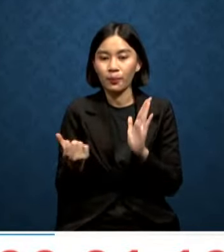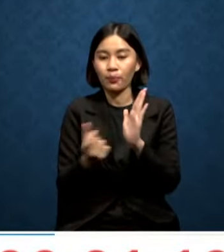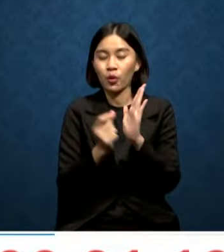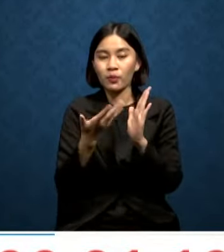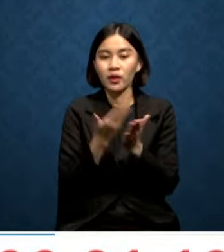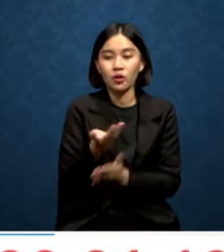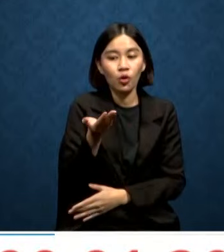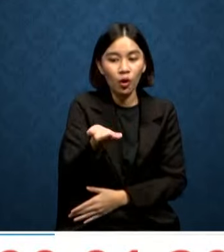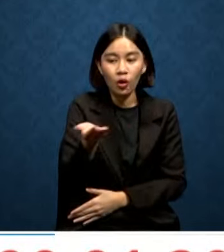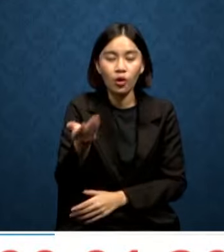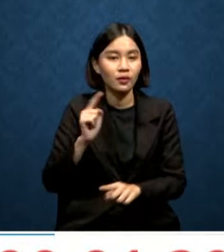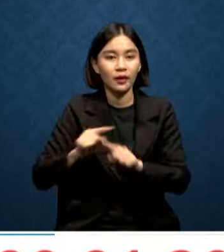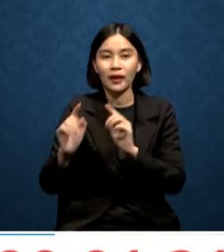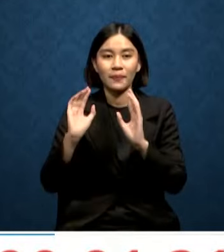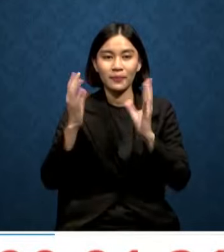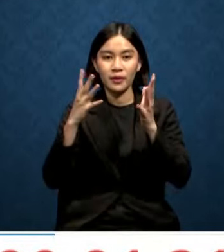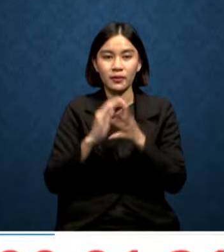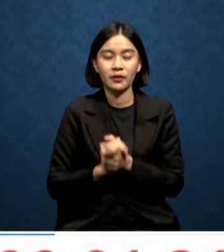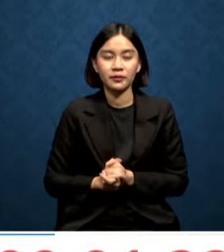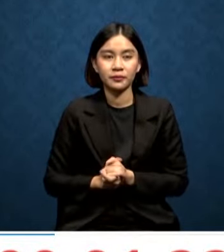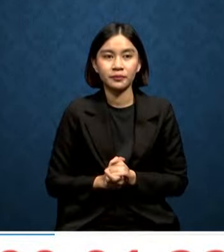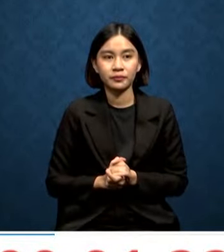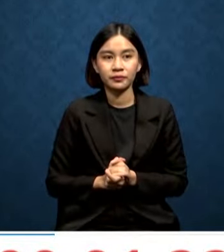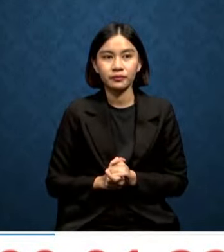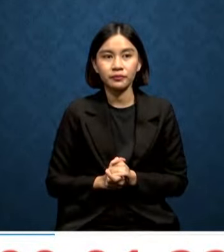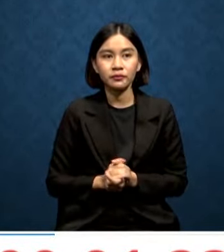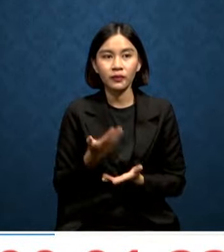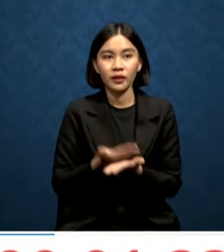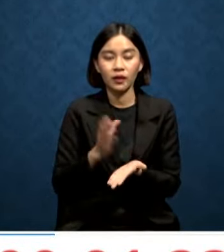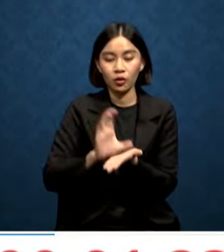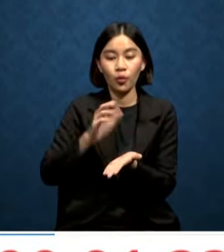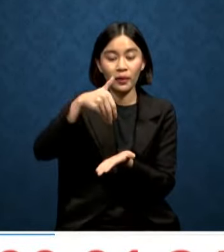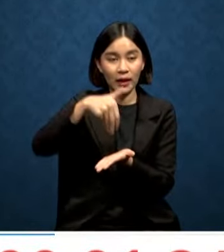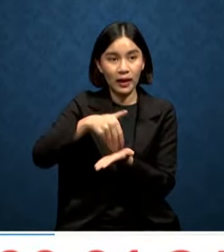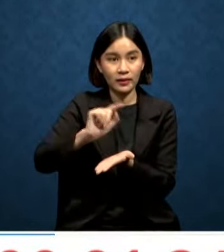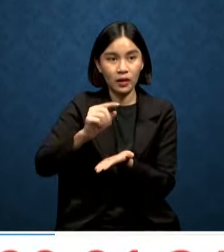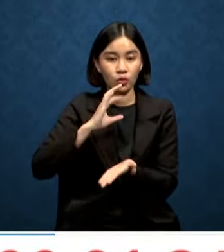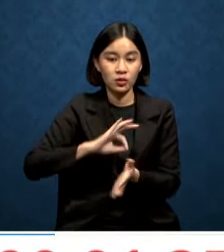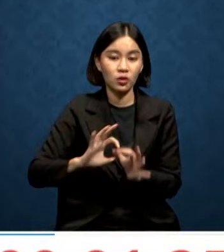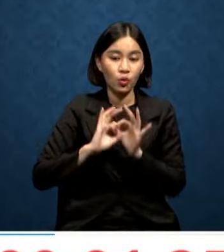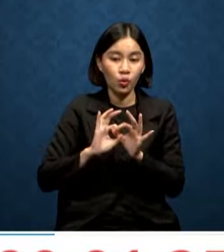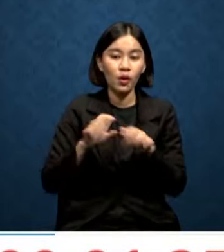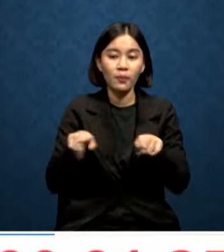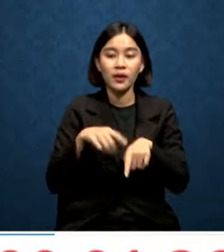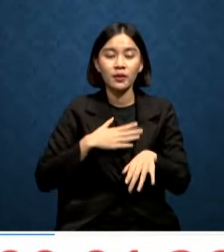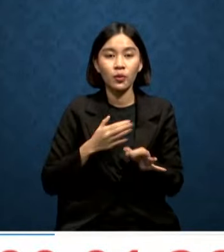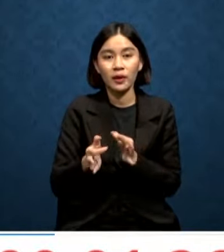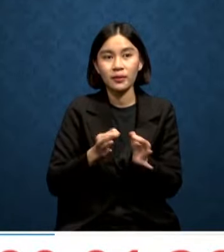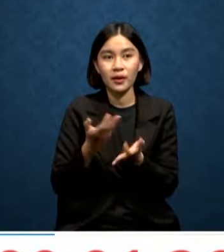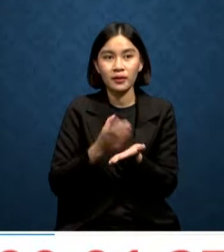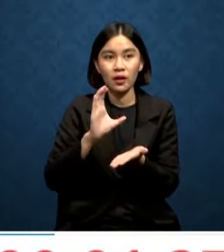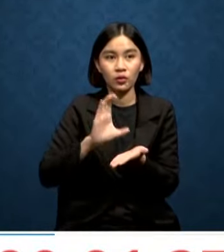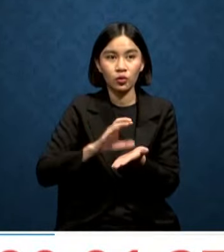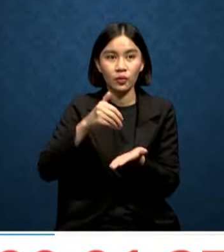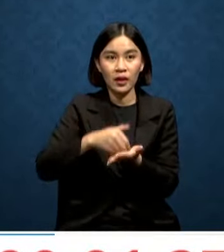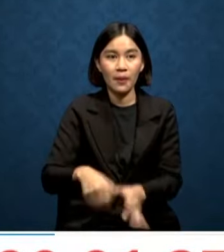ของบประมาณให้ท่านเห็นนะครับอันนี้ก็ยืนยันกับท่านในส่วนของงบกลางนะครับที่เป็นห่วงกันก็อย่างที่ได้เรียนงบกลาง 800,000 ล้